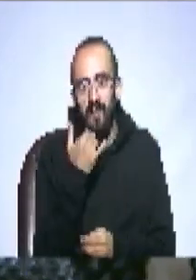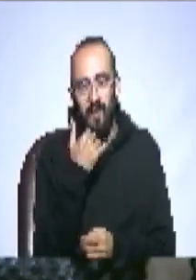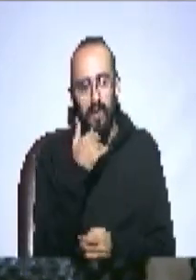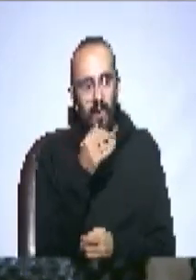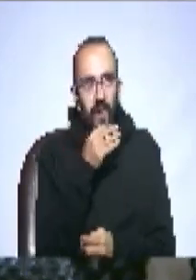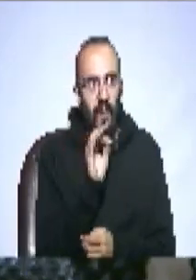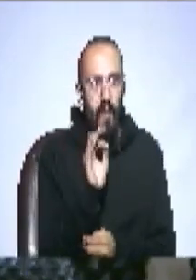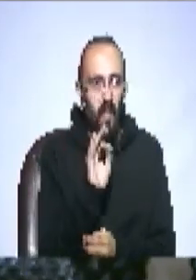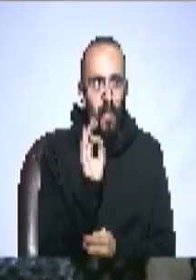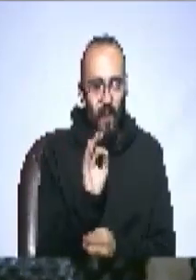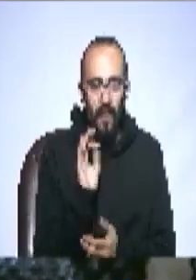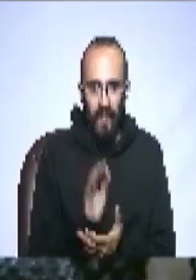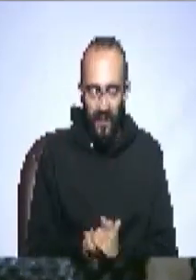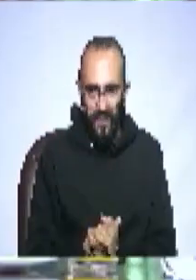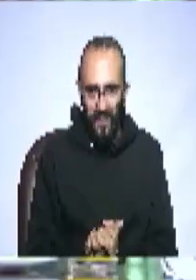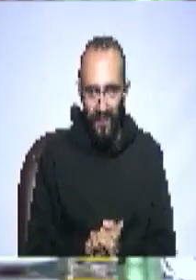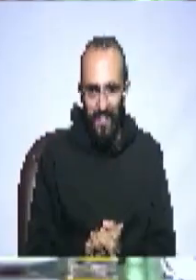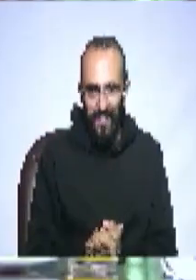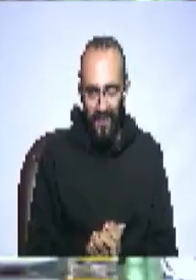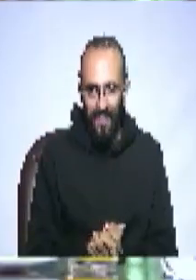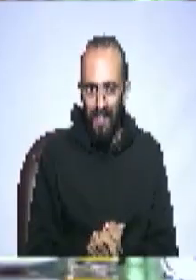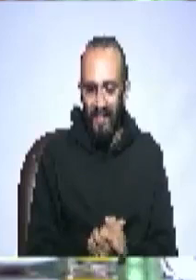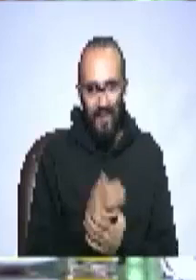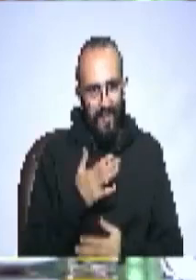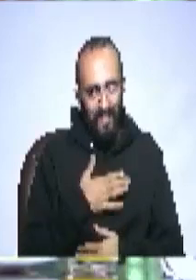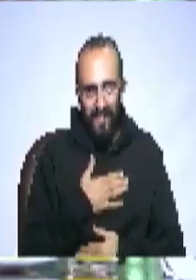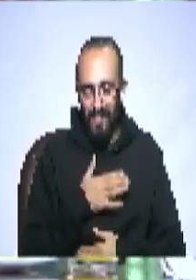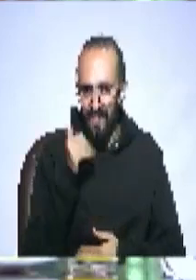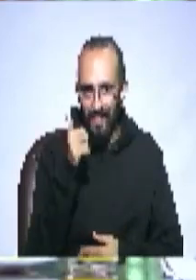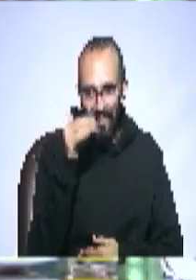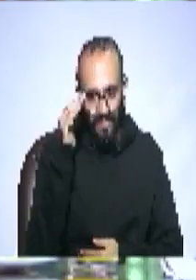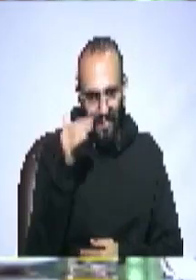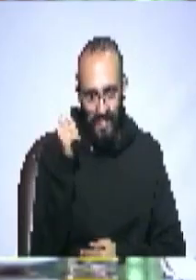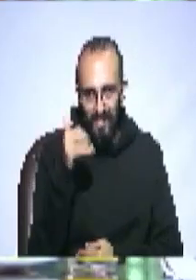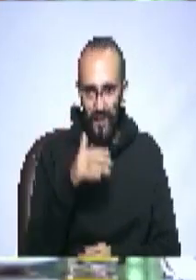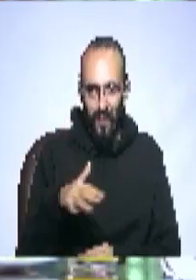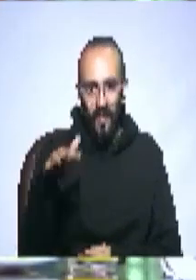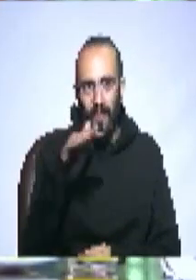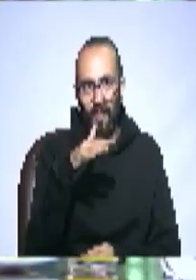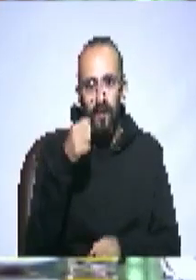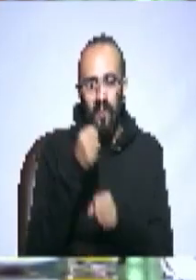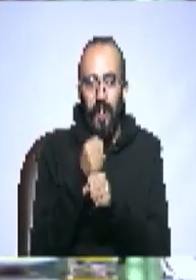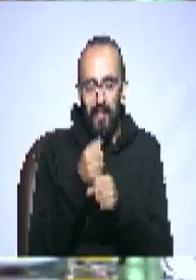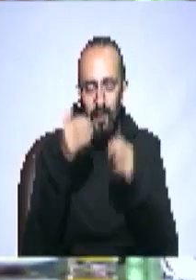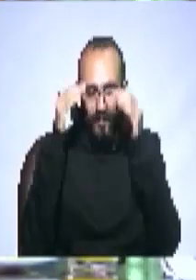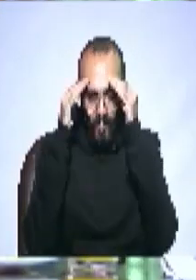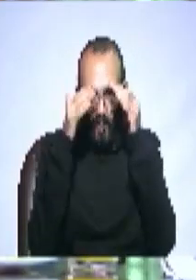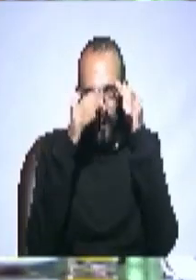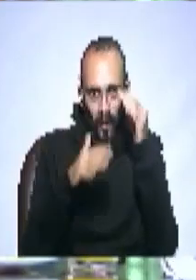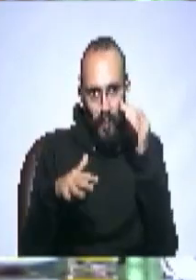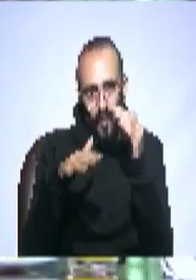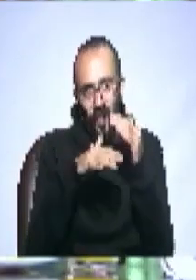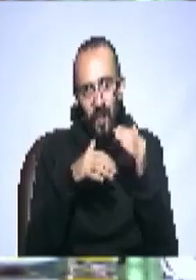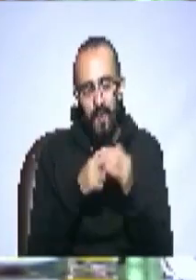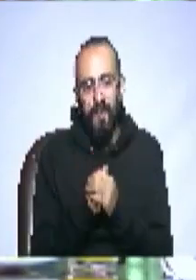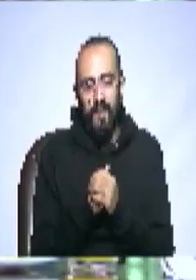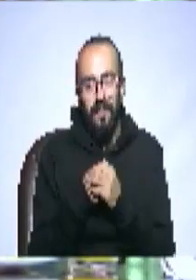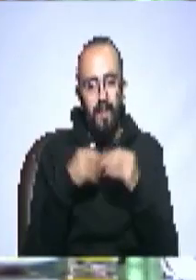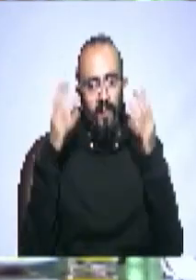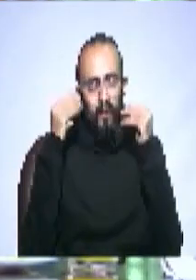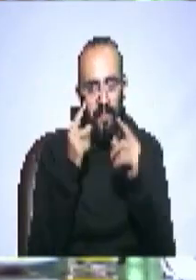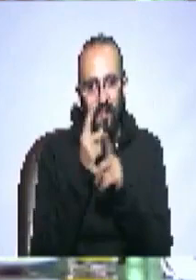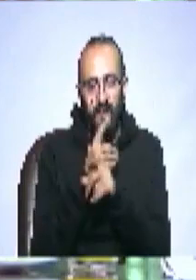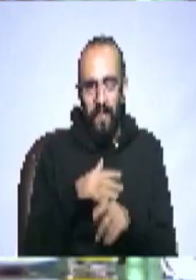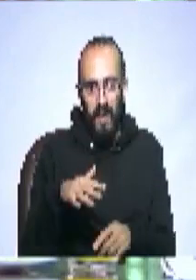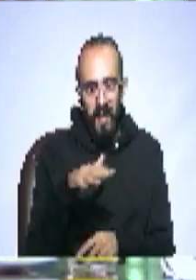او بنقدم سفره تقليديه. ربنا يخليك يا نورمين. ميرسي يا دكتوره، وميرسي لكل الشباب الحلو اللي ورا الكاميرات. بشكركم جدا وببقى مبسوط وسعيد ان انا